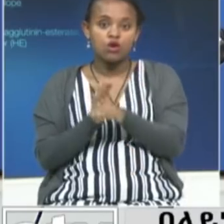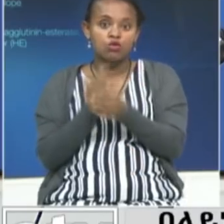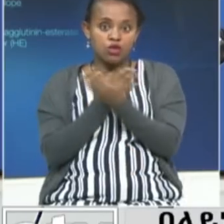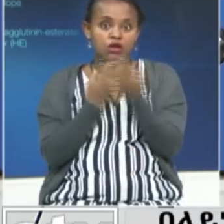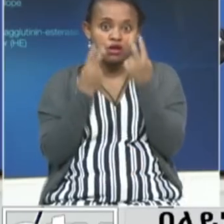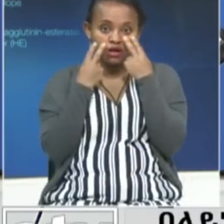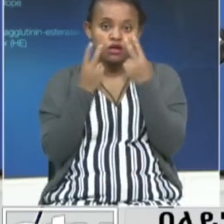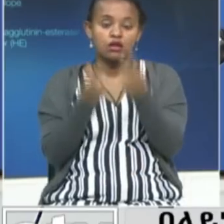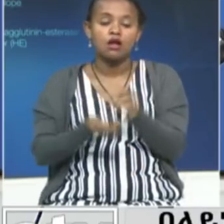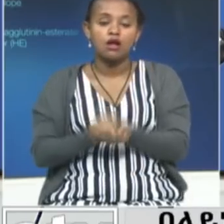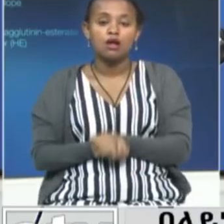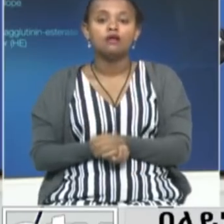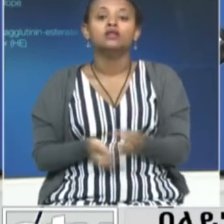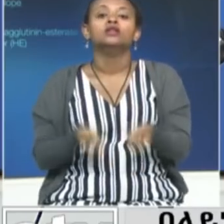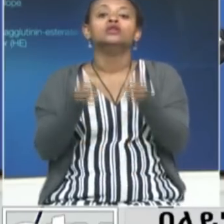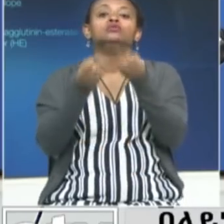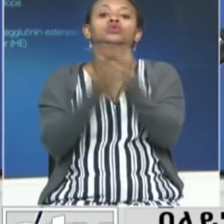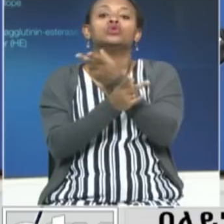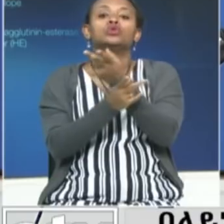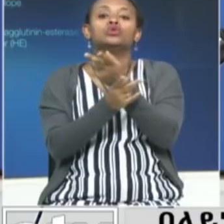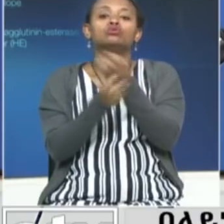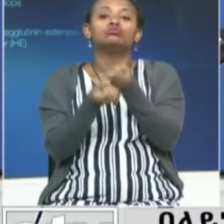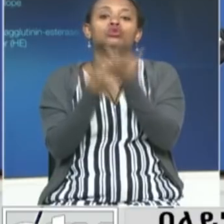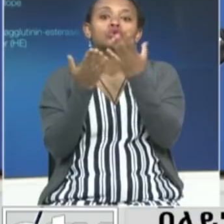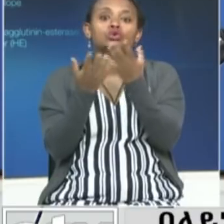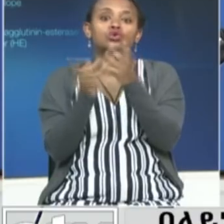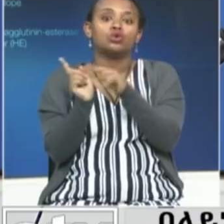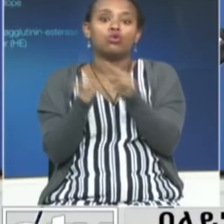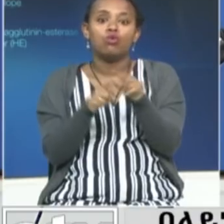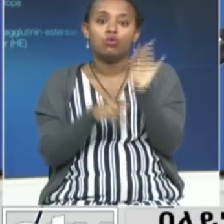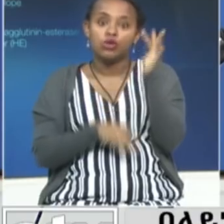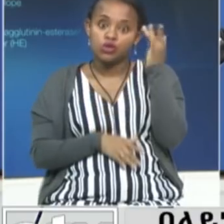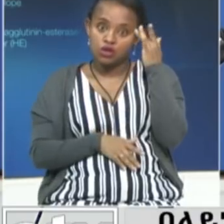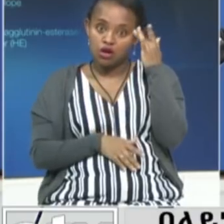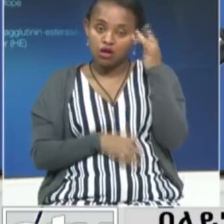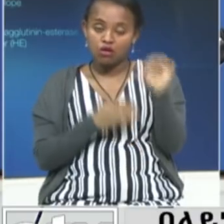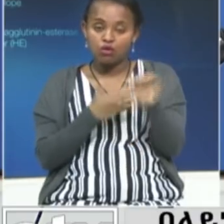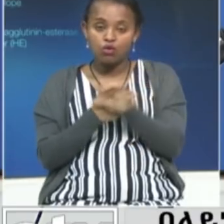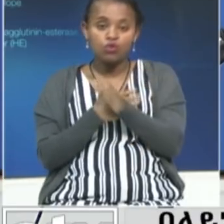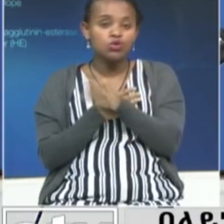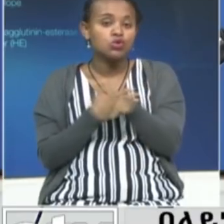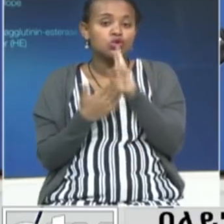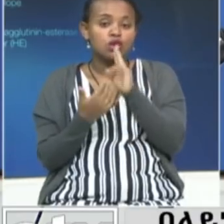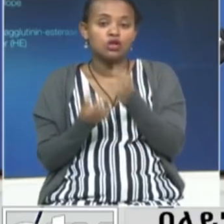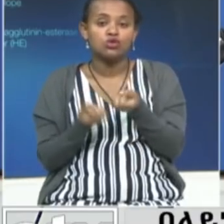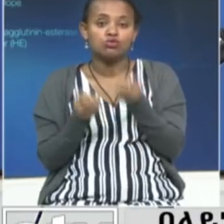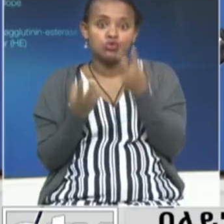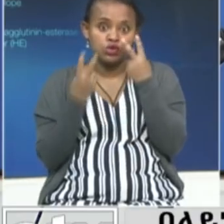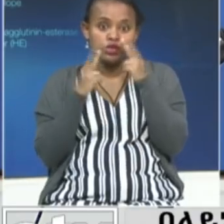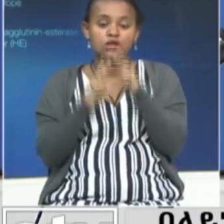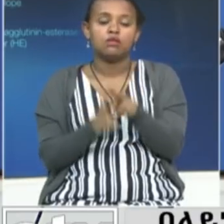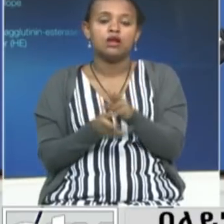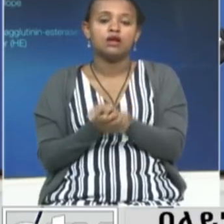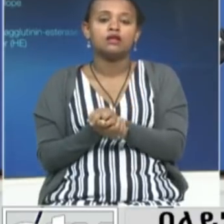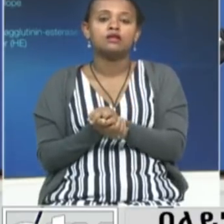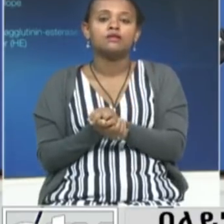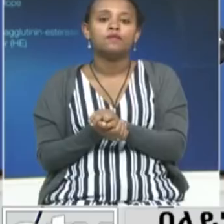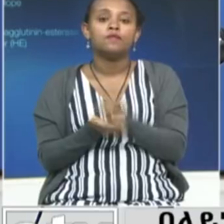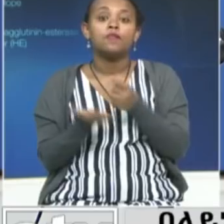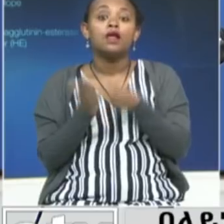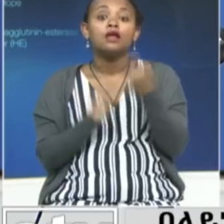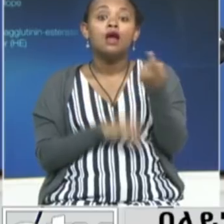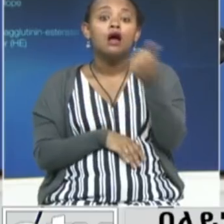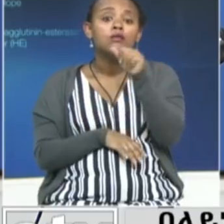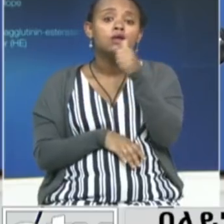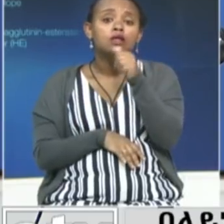ይታያል። ብዙዎቹም ደግሞ በበሽታ የተጠቁ በሌላ በሽታ የተጠቁ ወጣቶች ልጆች ናቸው ስንመለከት እና ያ መጠጥ